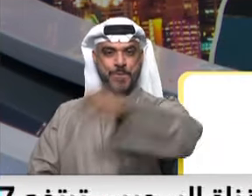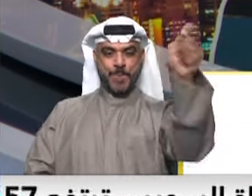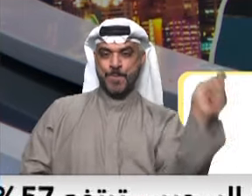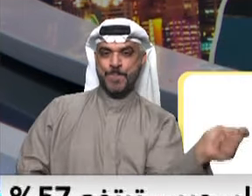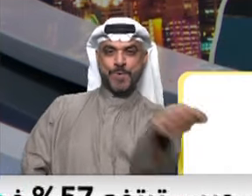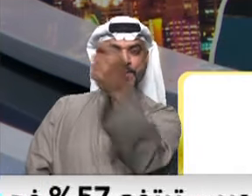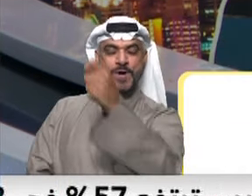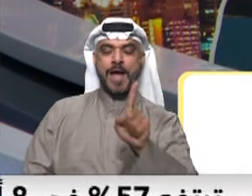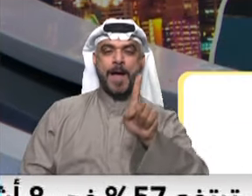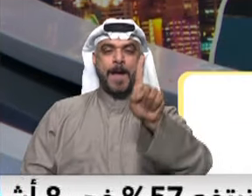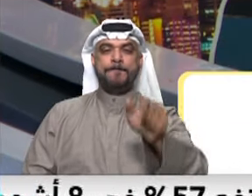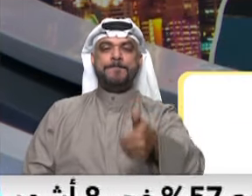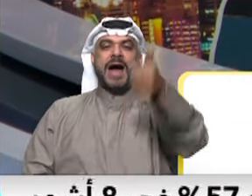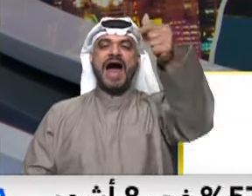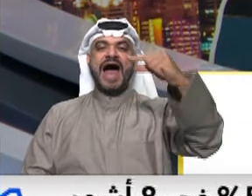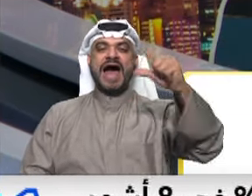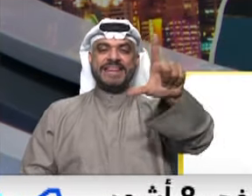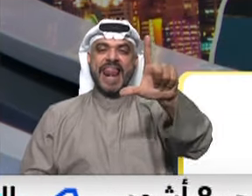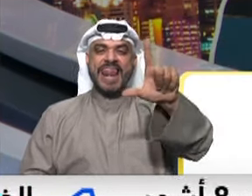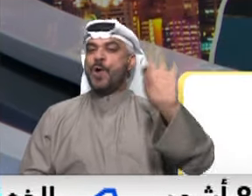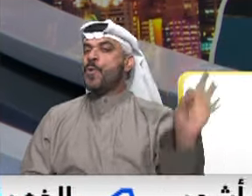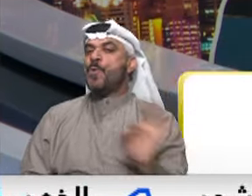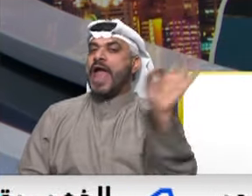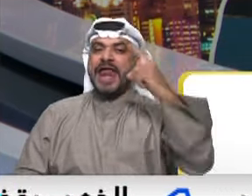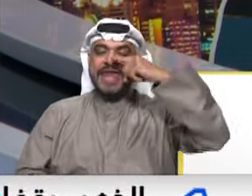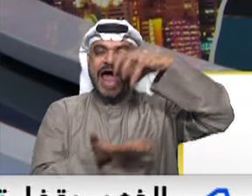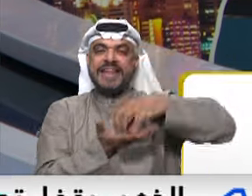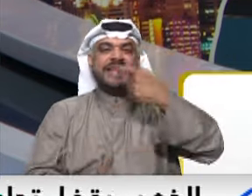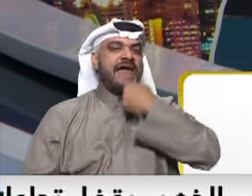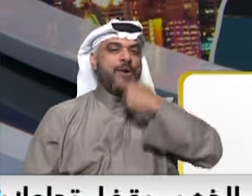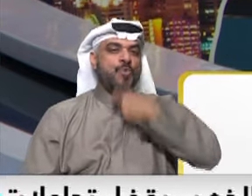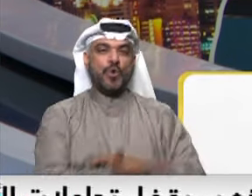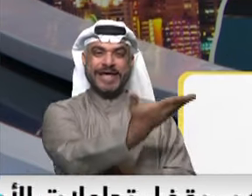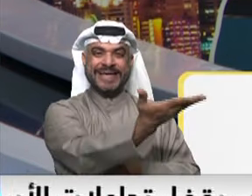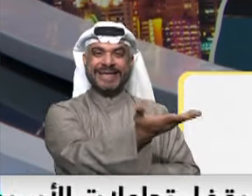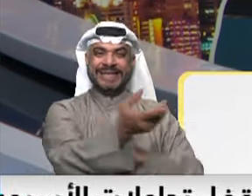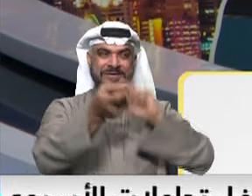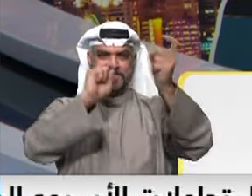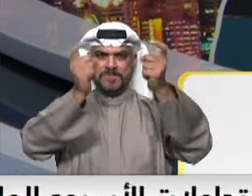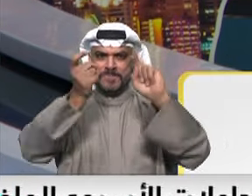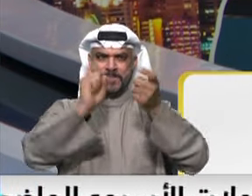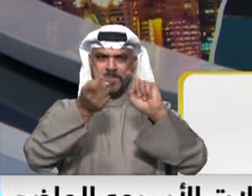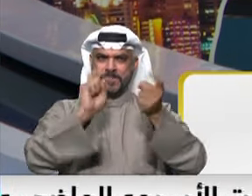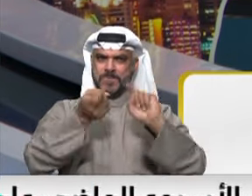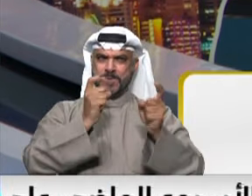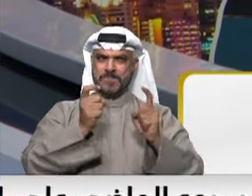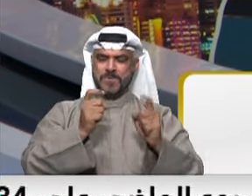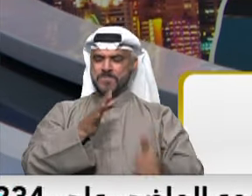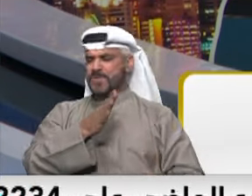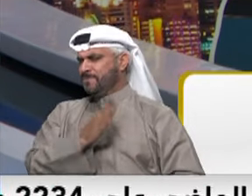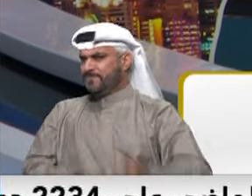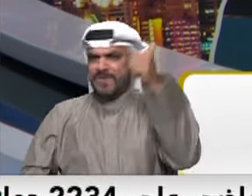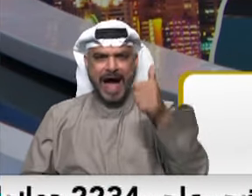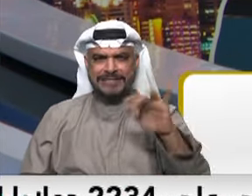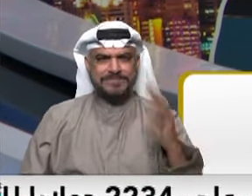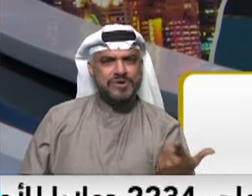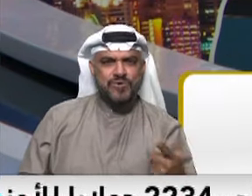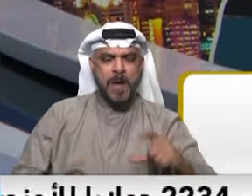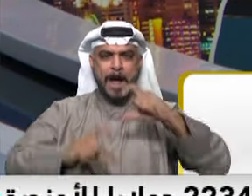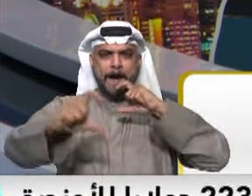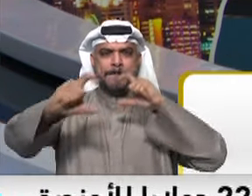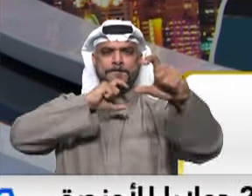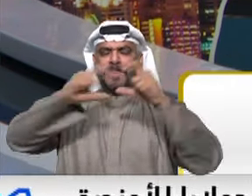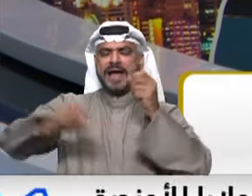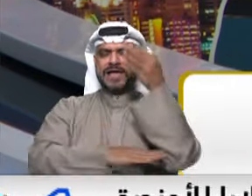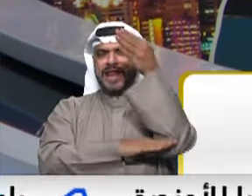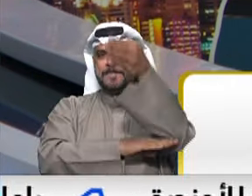واسعة من ألمع لاعبي البادل. النسخة الثانية شهدت تألقا جديدا لفريق بنك الكويت الوطني الذي توج